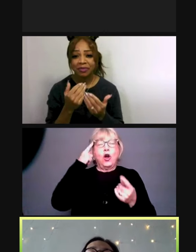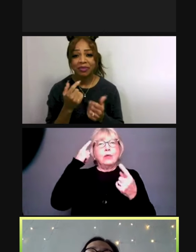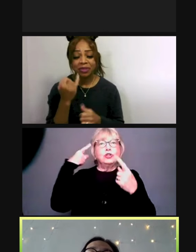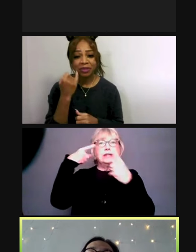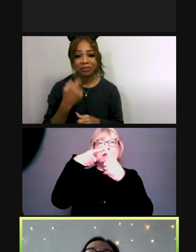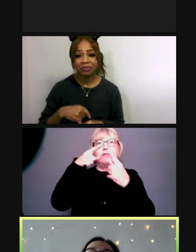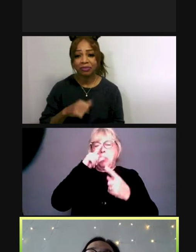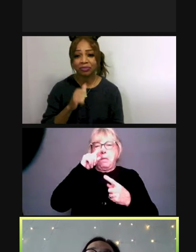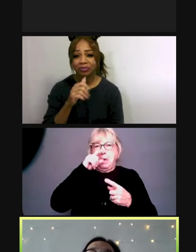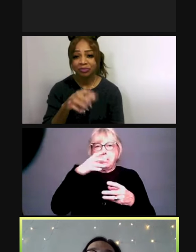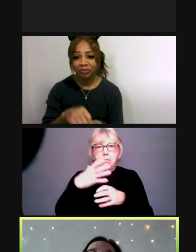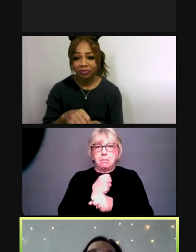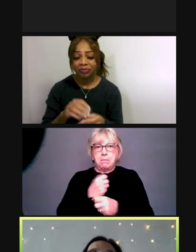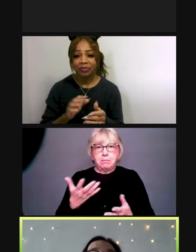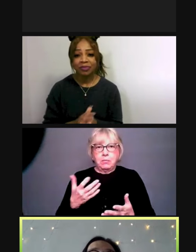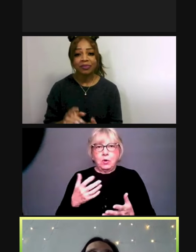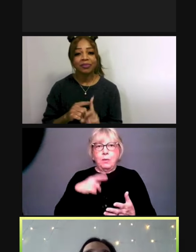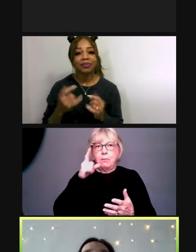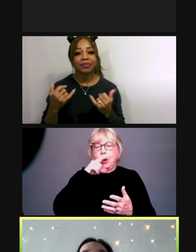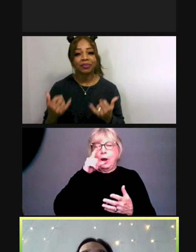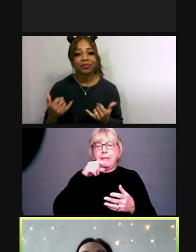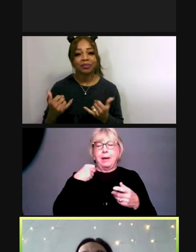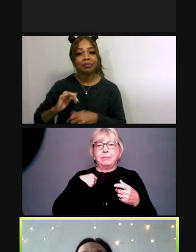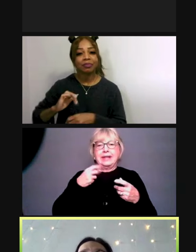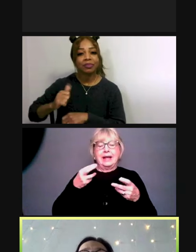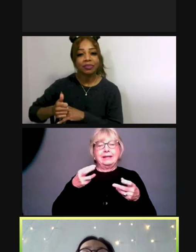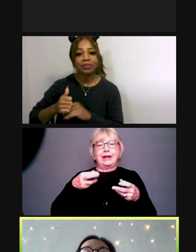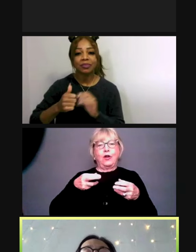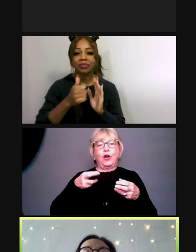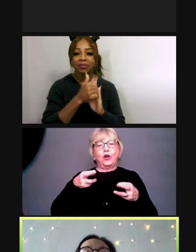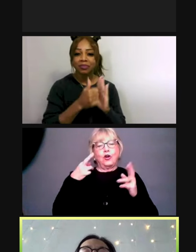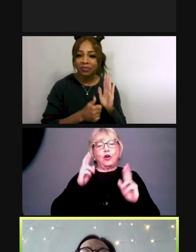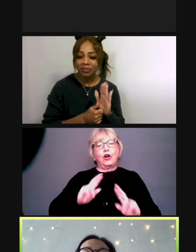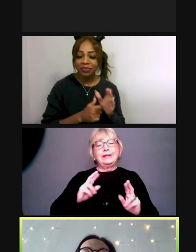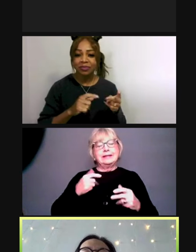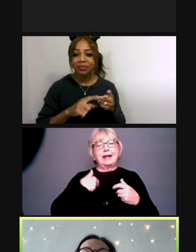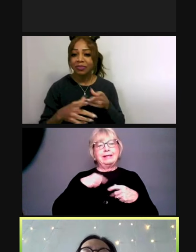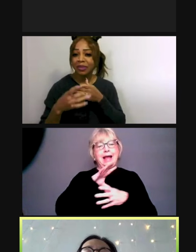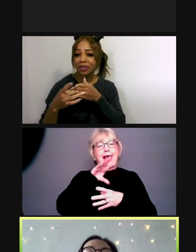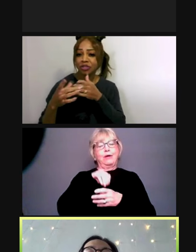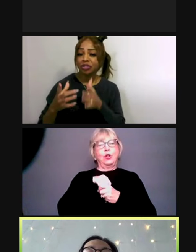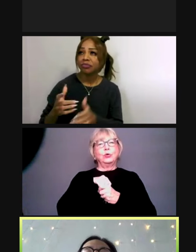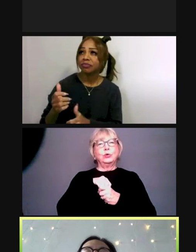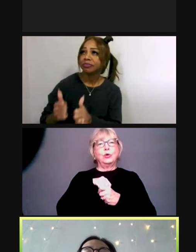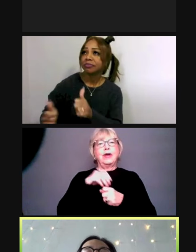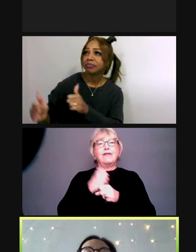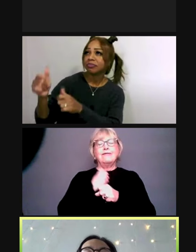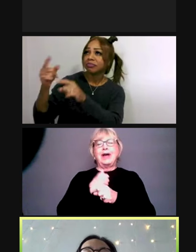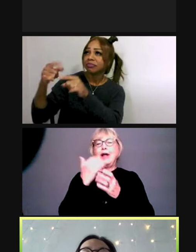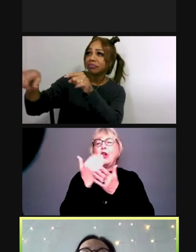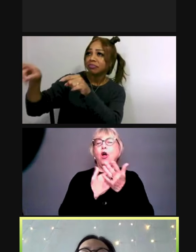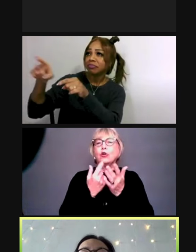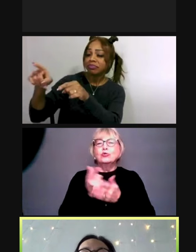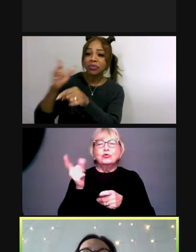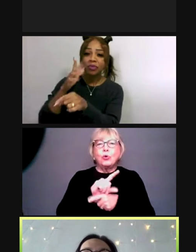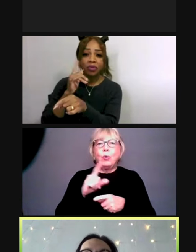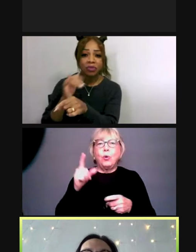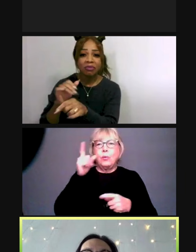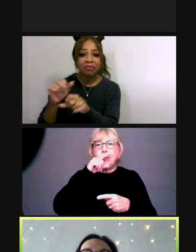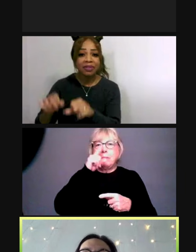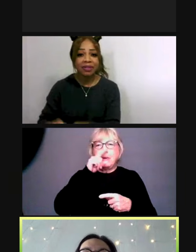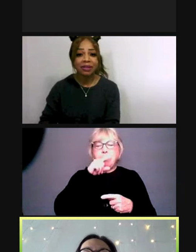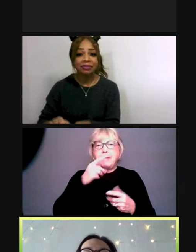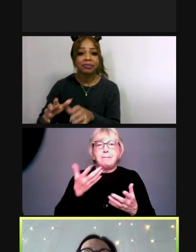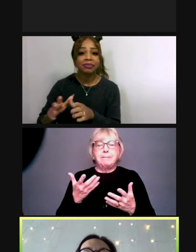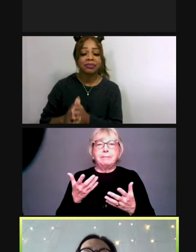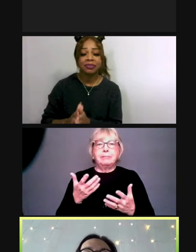on ne sera jamais reconnaissant d'être inclus. On voudra établir l'ordre du jour et ce à quoi ressemblera notre leadership